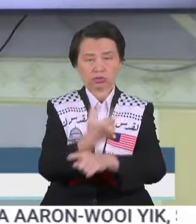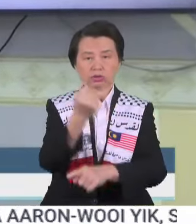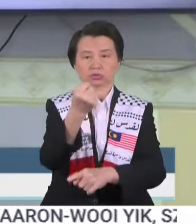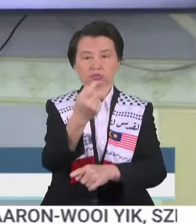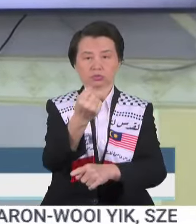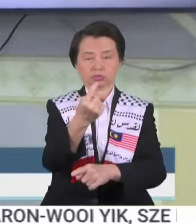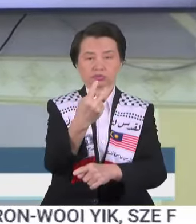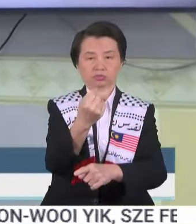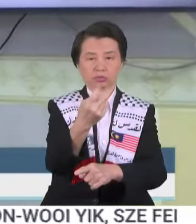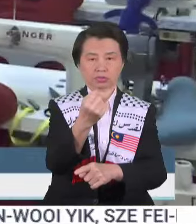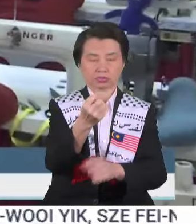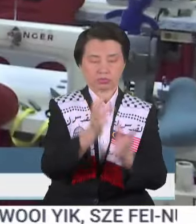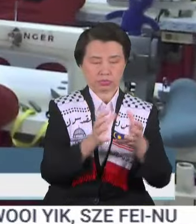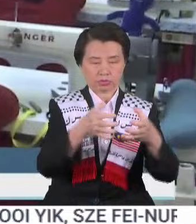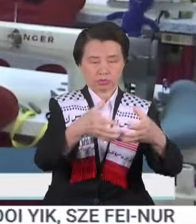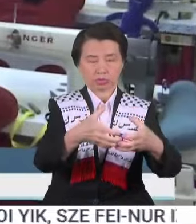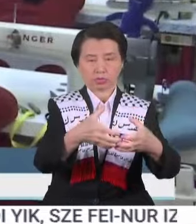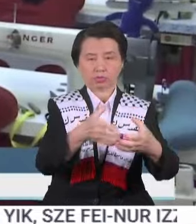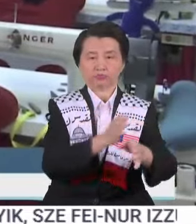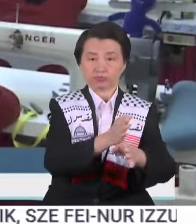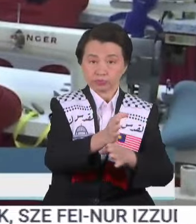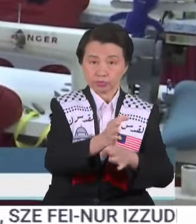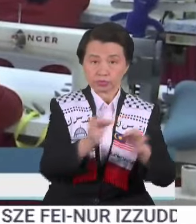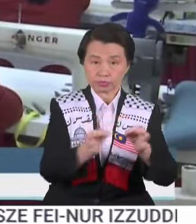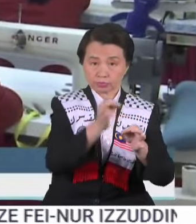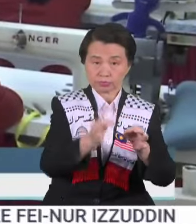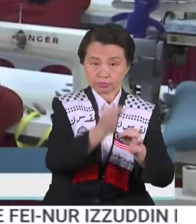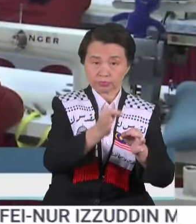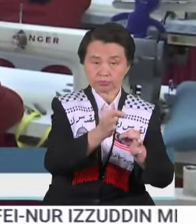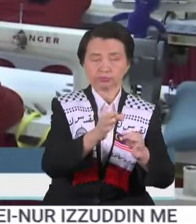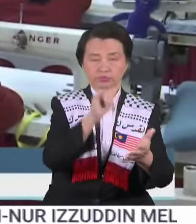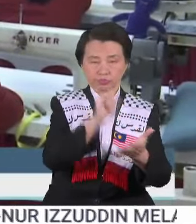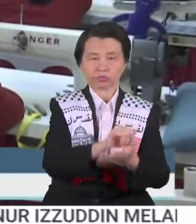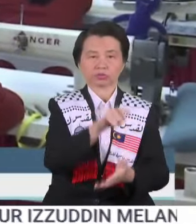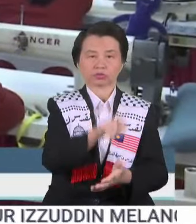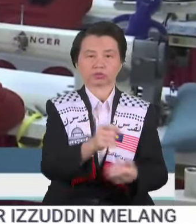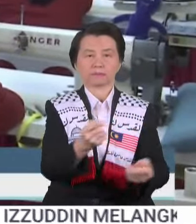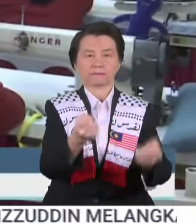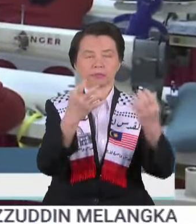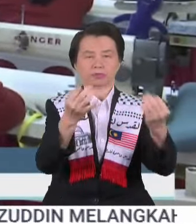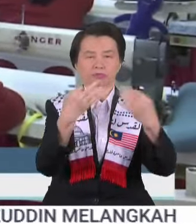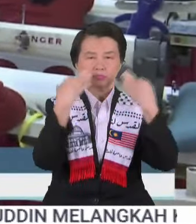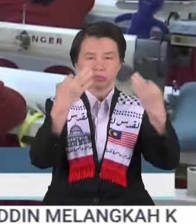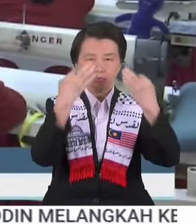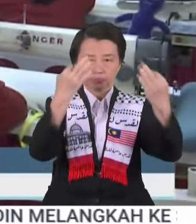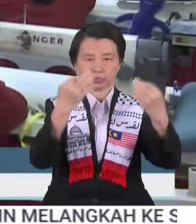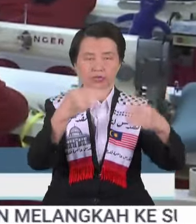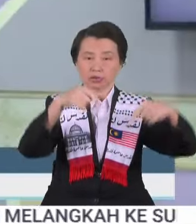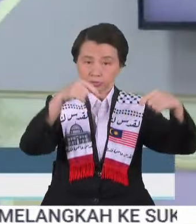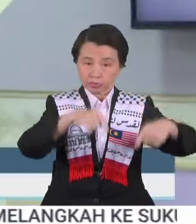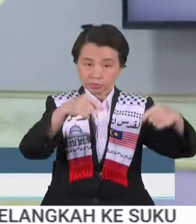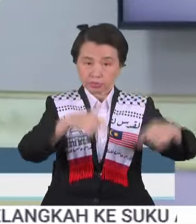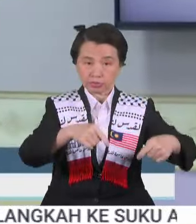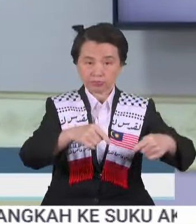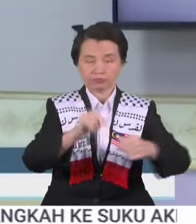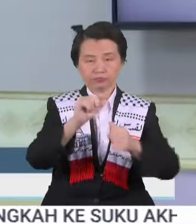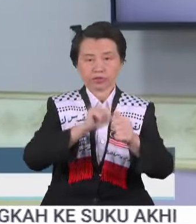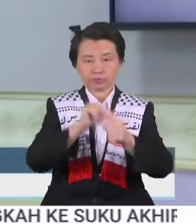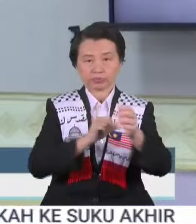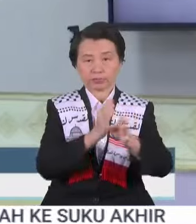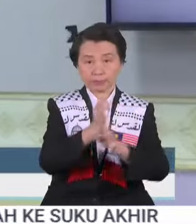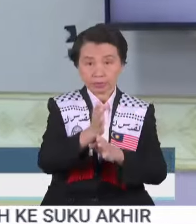kluster. Bidang jahitan di bawah kluster fabrik merupakan antara yang popular di sini. Setiap